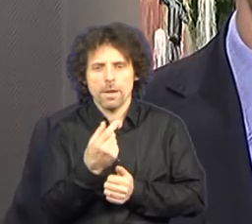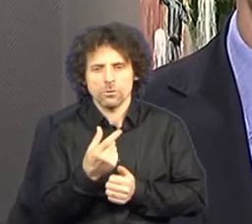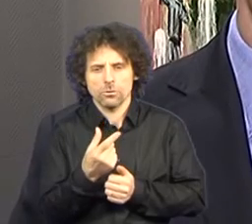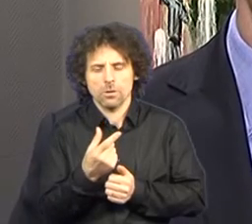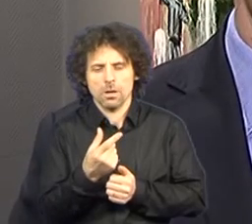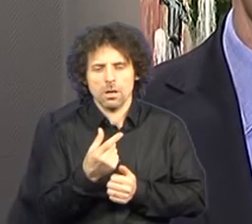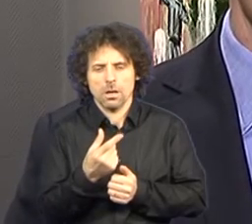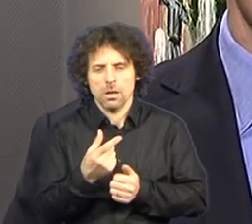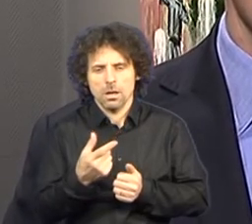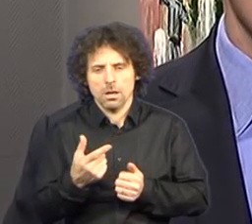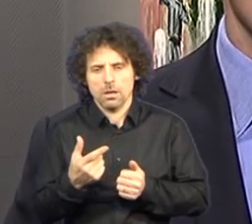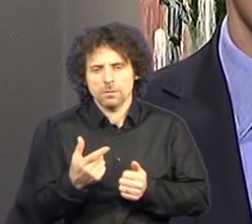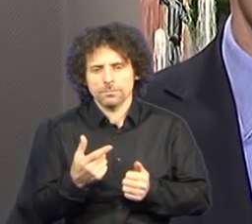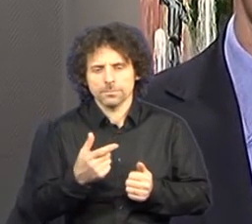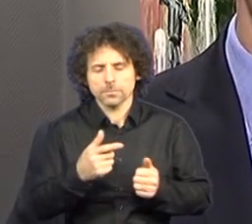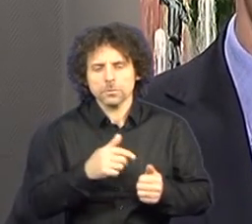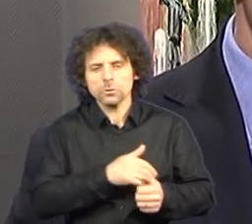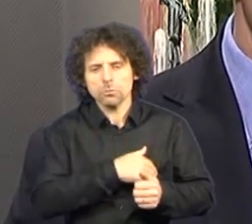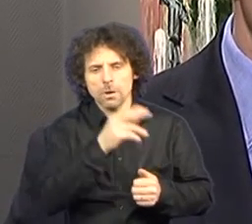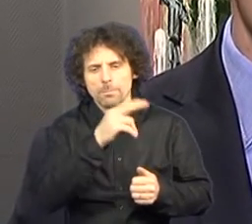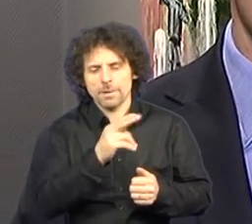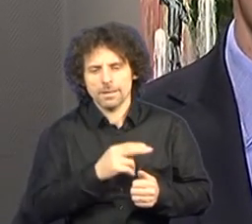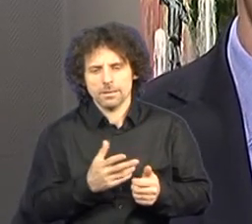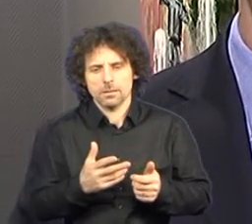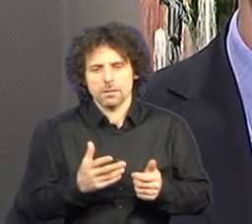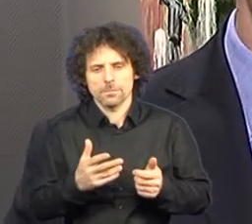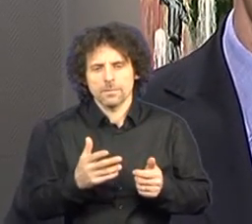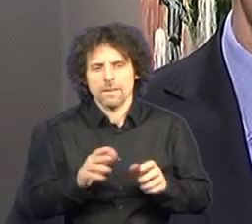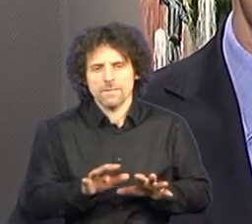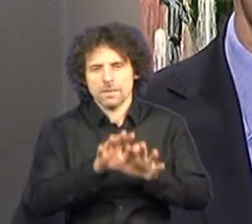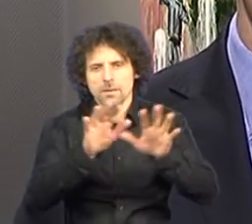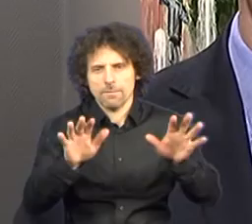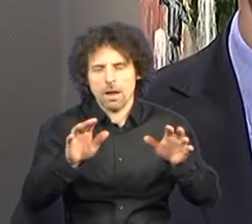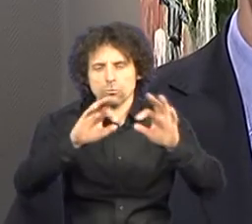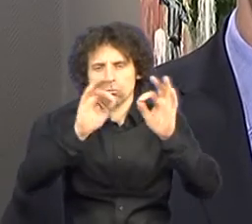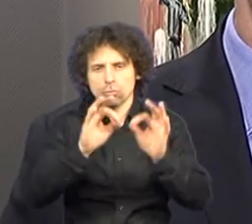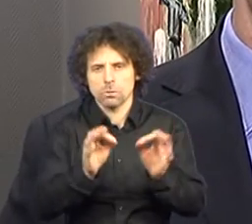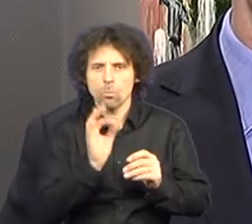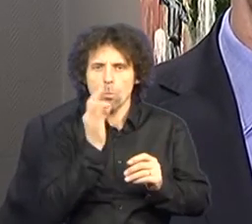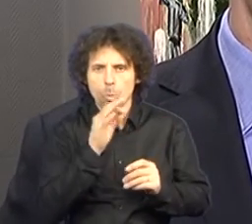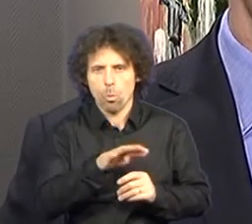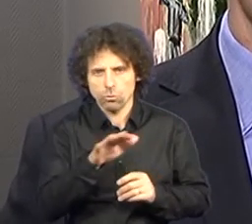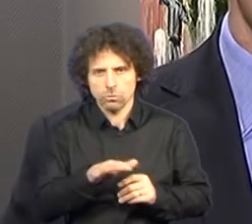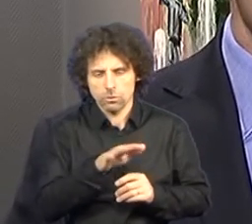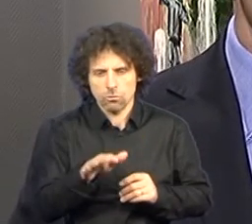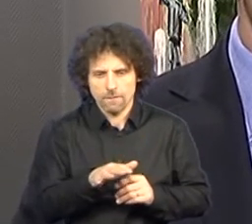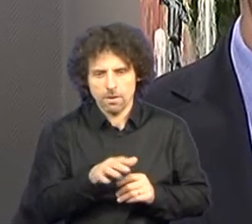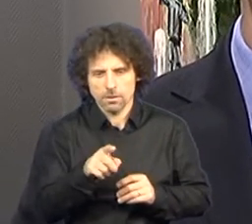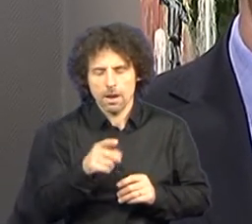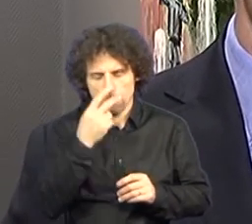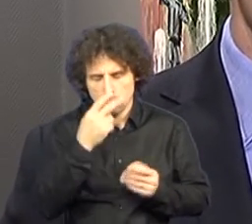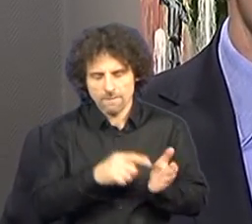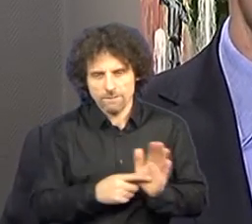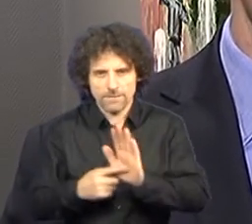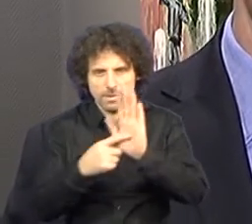nasza młodzież, piątka młodzieży ze szkół plastycznych jest w SN, na Międzynarodowej Wystawie Sztuki Młodzieżowej i tam wystawiają swoje